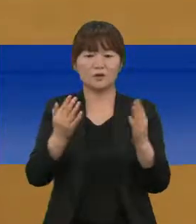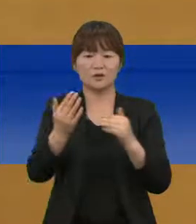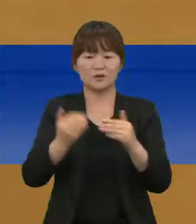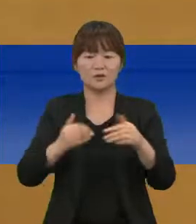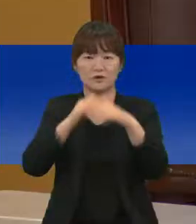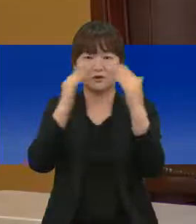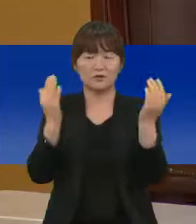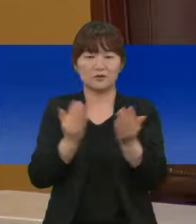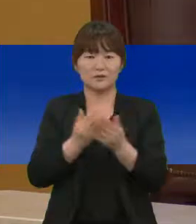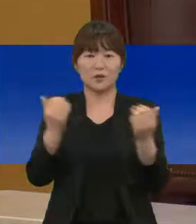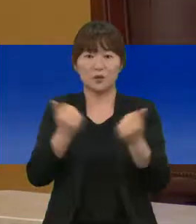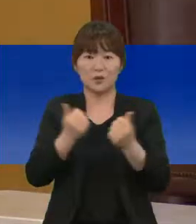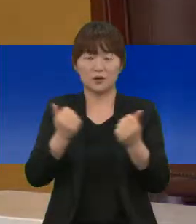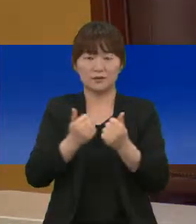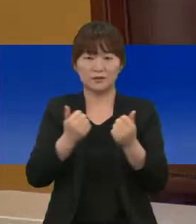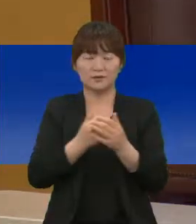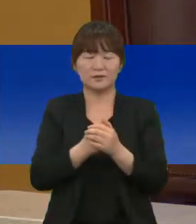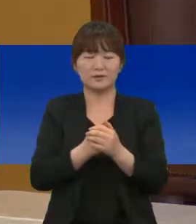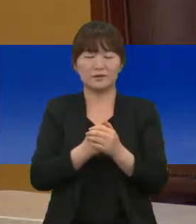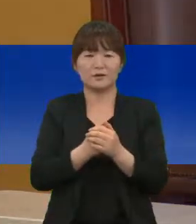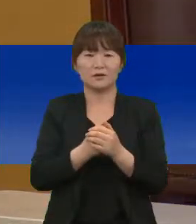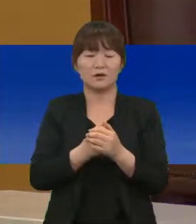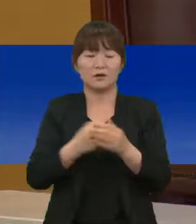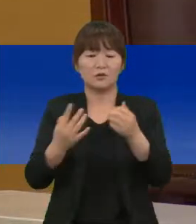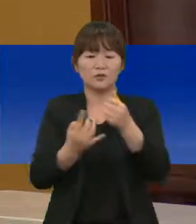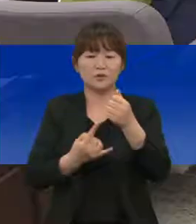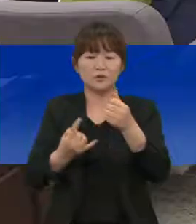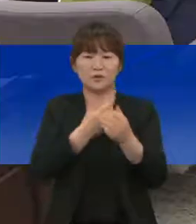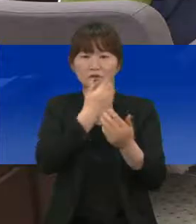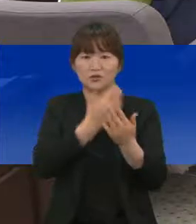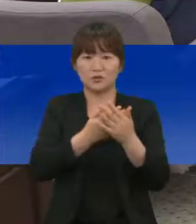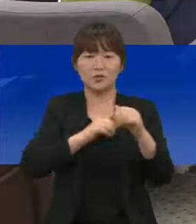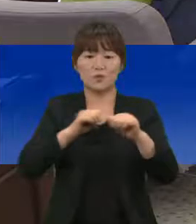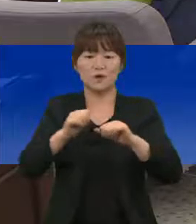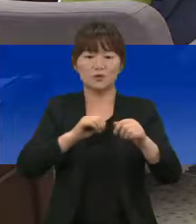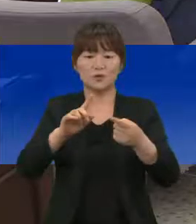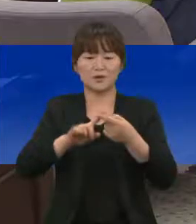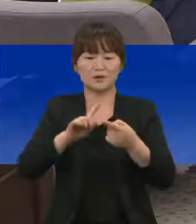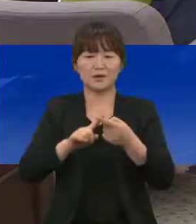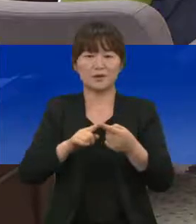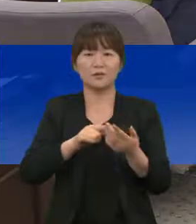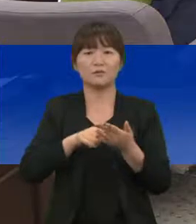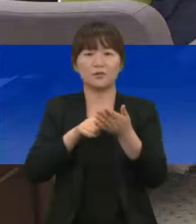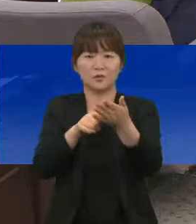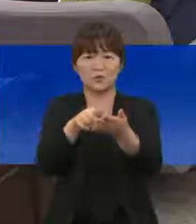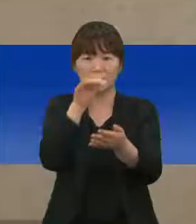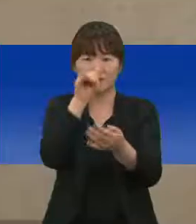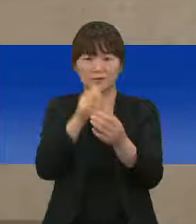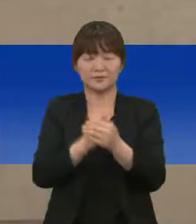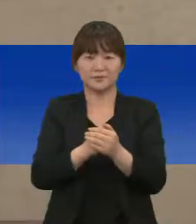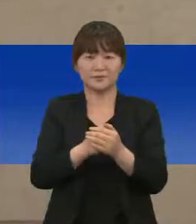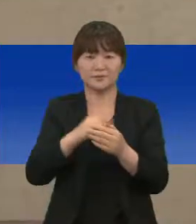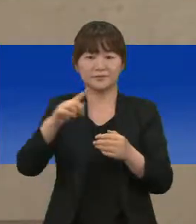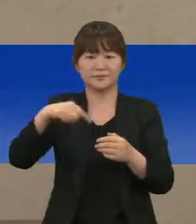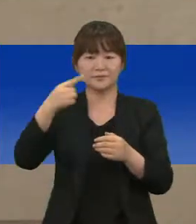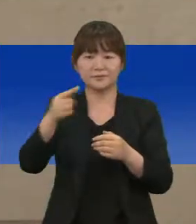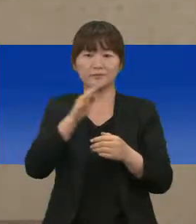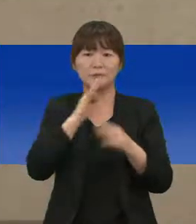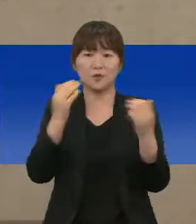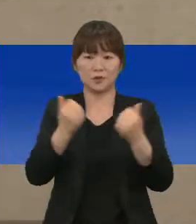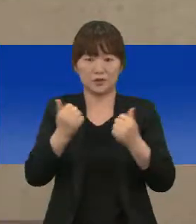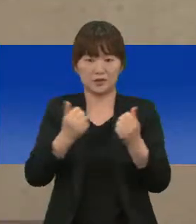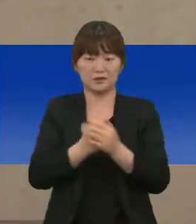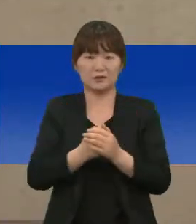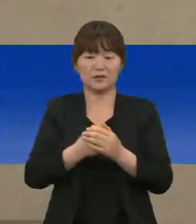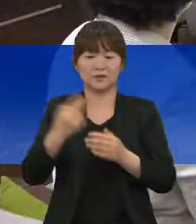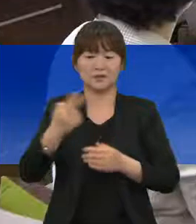포항시의회는 8월 28일 개회에 앞서 열린 전체의원 간담회에서 비회기 중 위원회 주요 활동에 대한 보고를 했습니다.